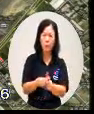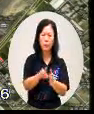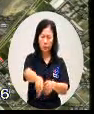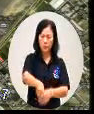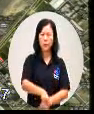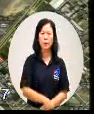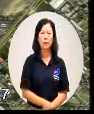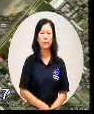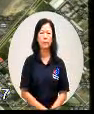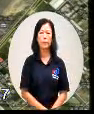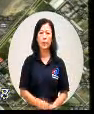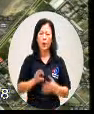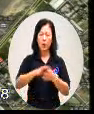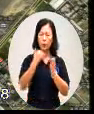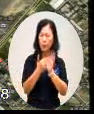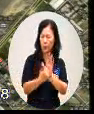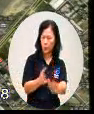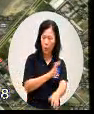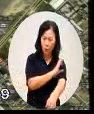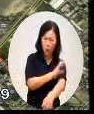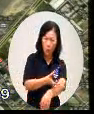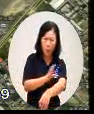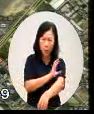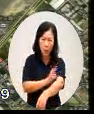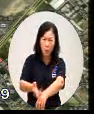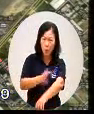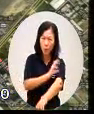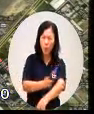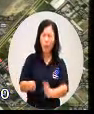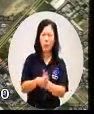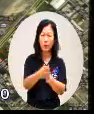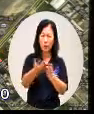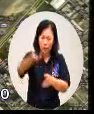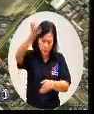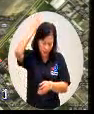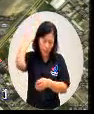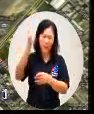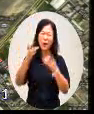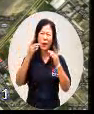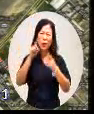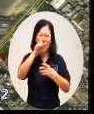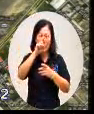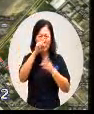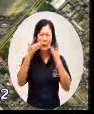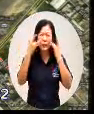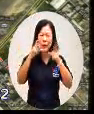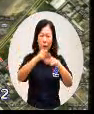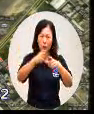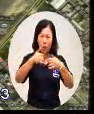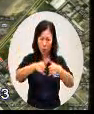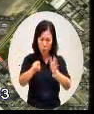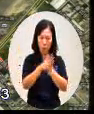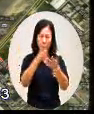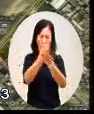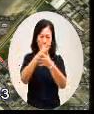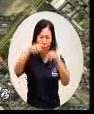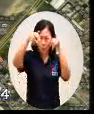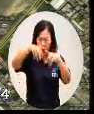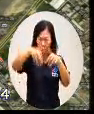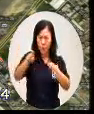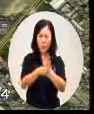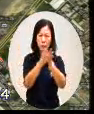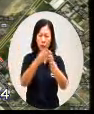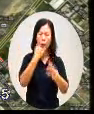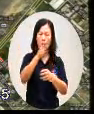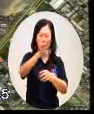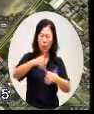土石流土石崩流下来，以前在那个旧的蔡公路这一带，我听到那个火梯上进开始哦，黄